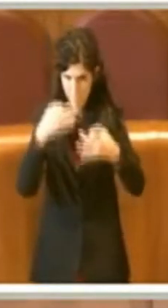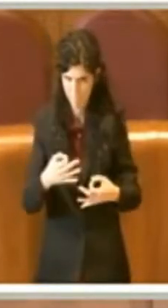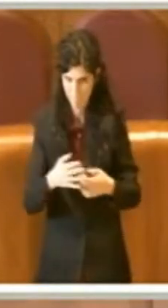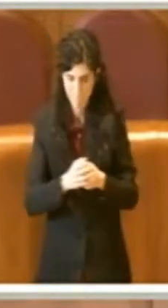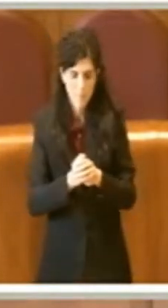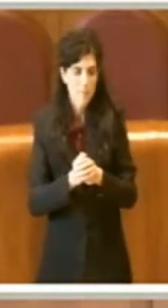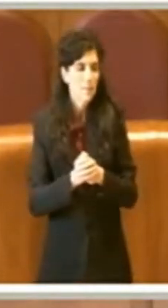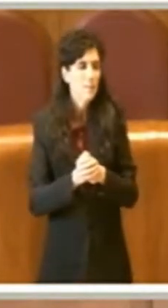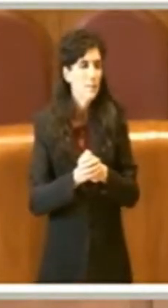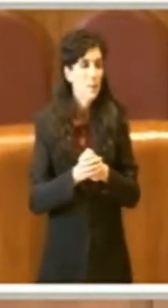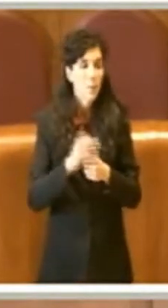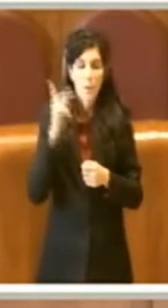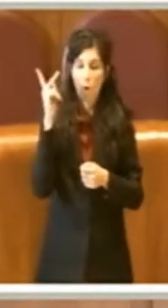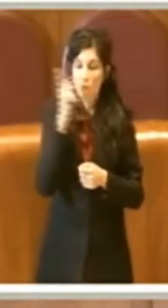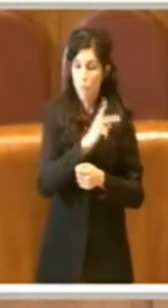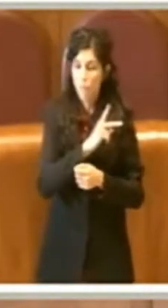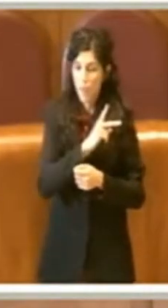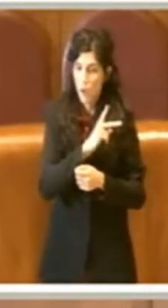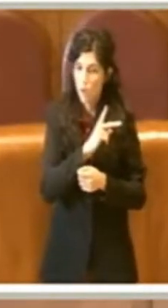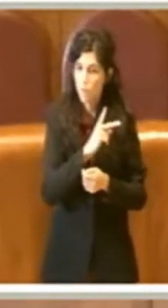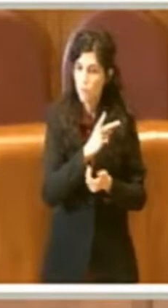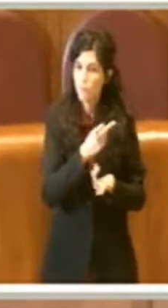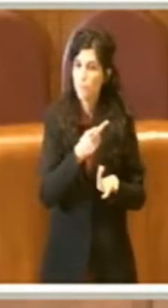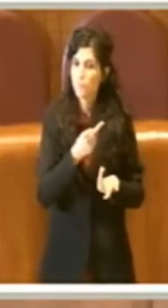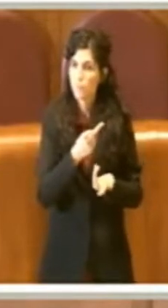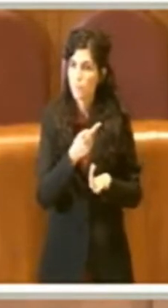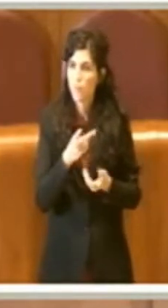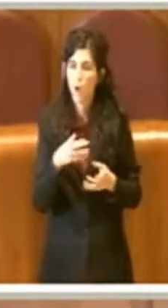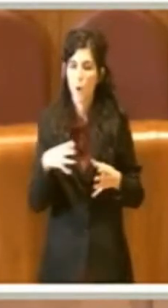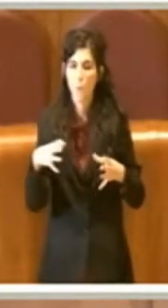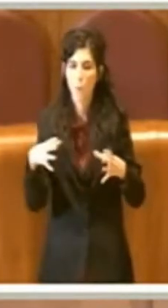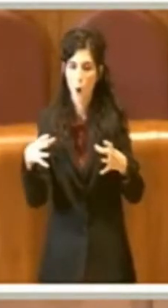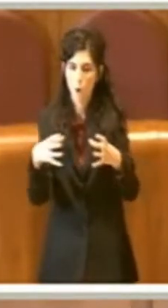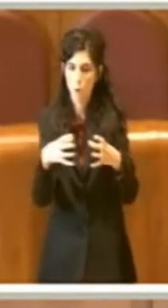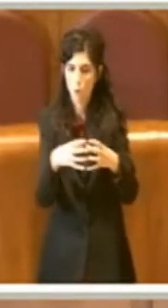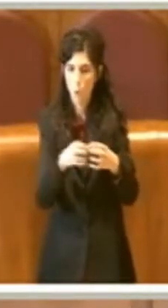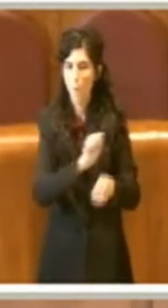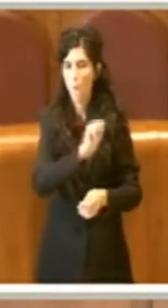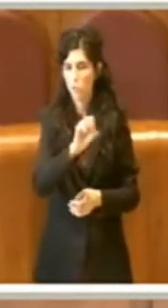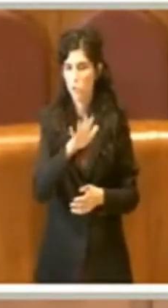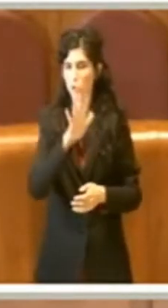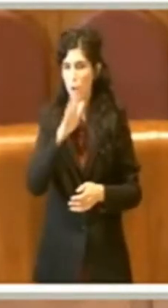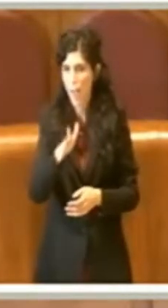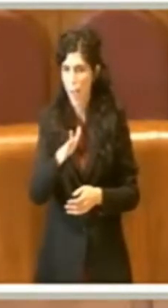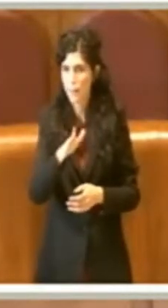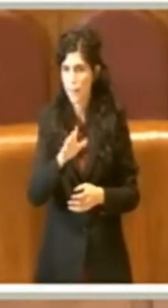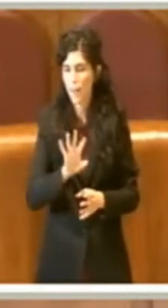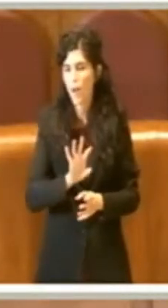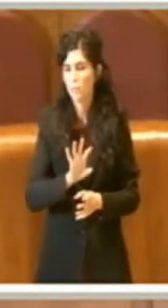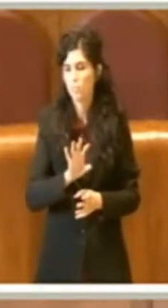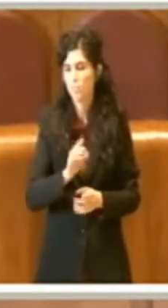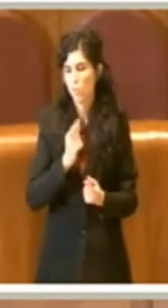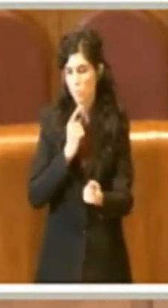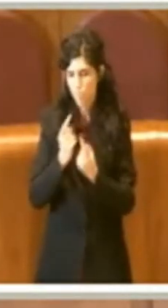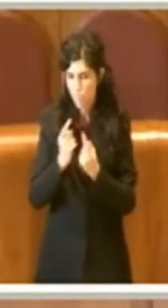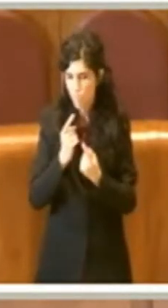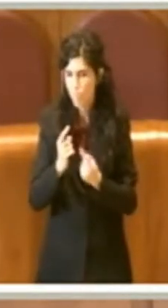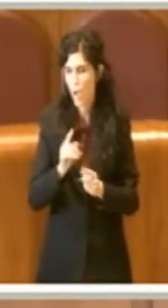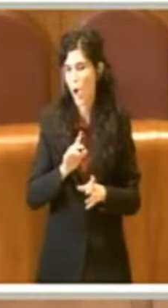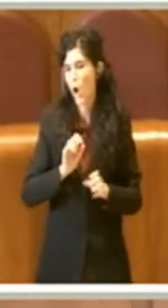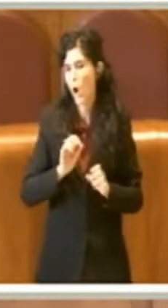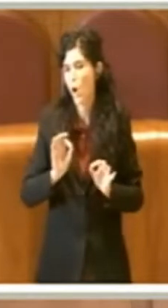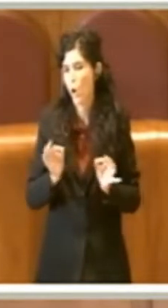ma anche appunto dall arte da da parte appunto delle altre opposizioni ci sarà un attacco perché appunto questa è una scelta coraggiosa